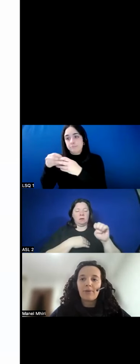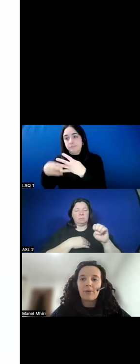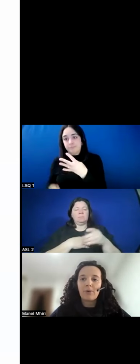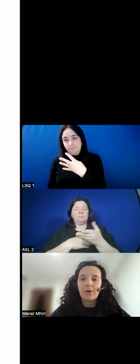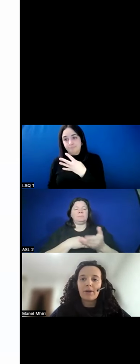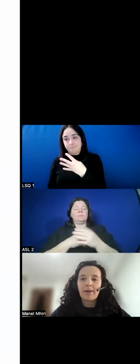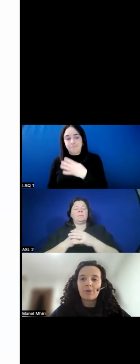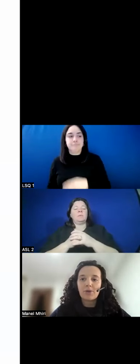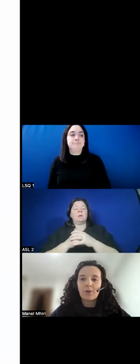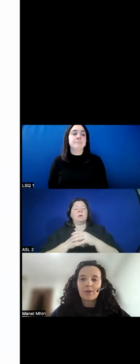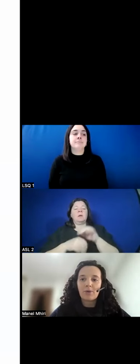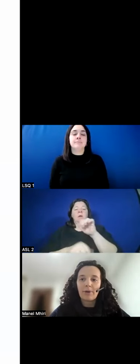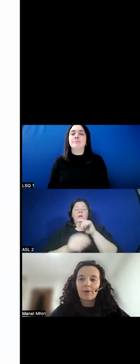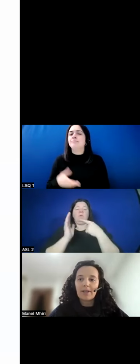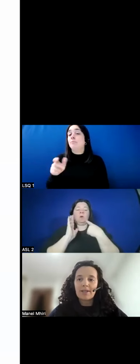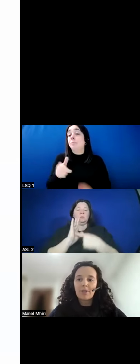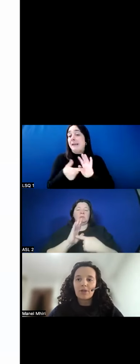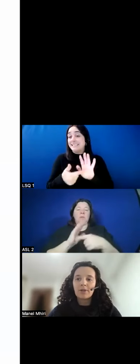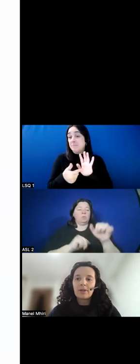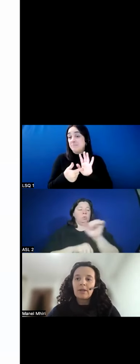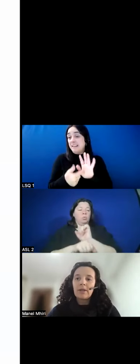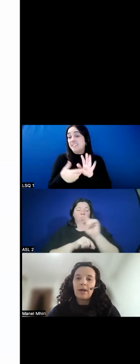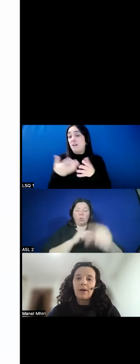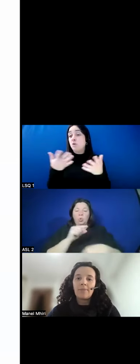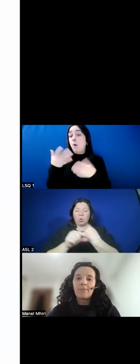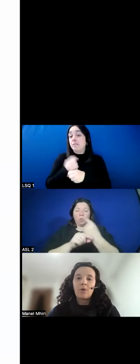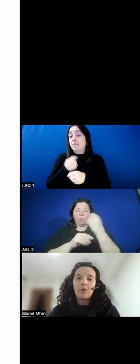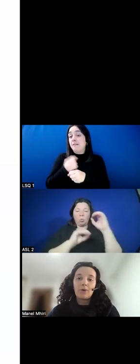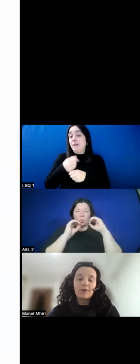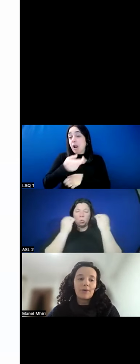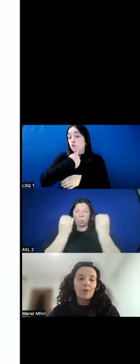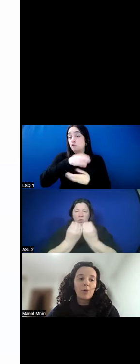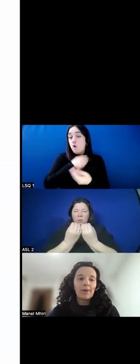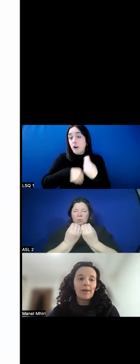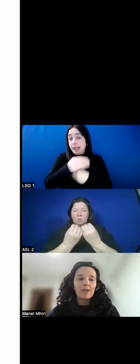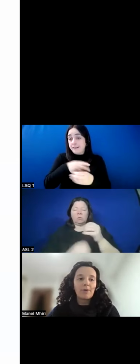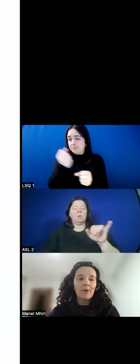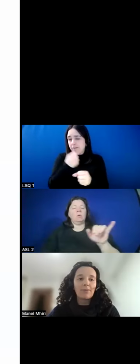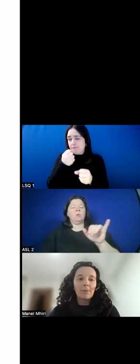Donc, pour vous donner quelques exemples du travail que nous faisons en tant qu'organisation,